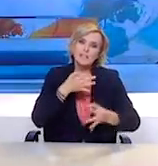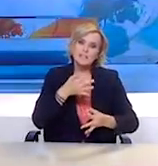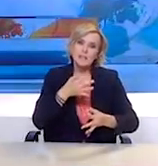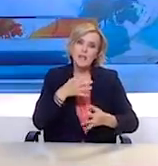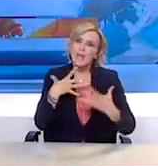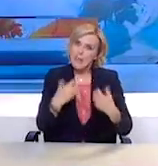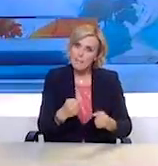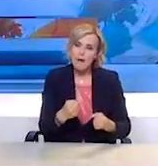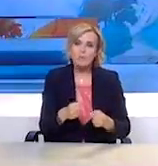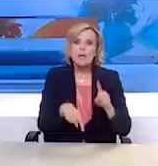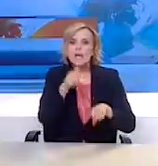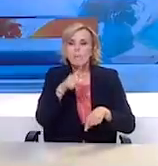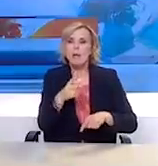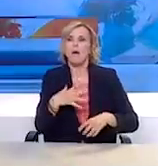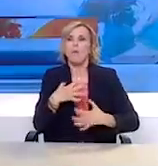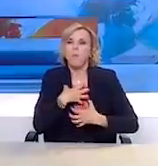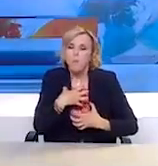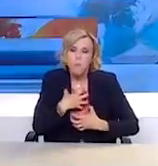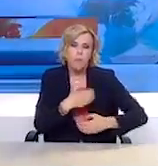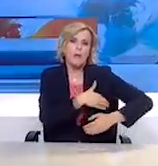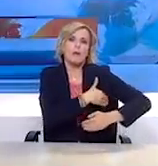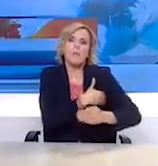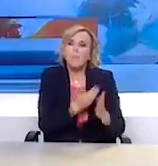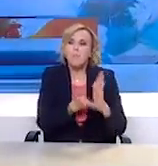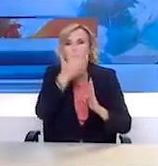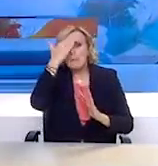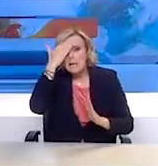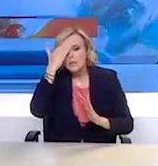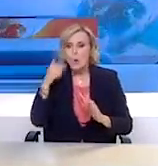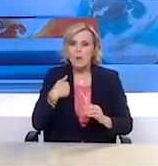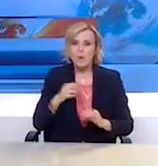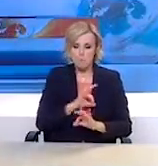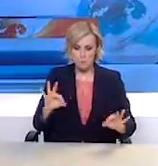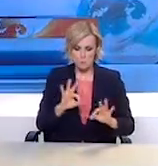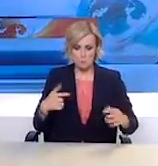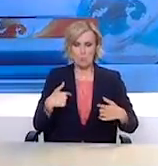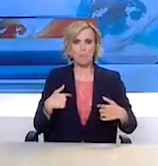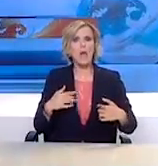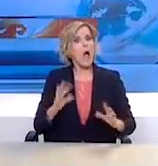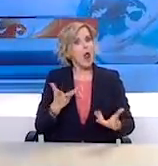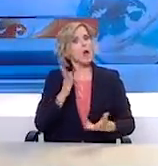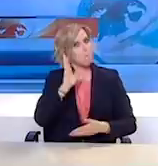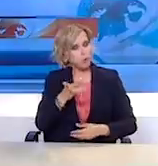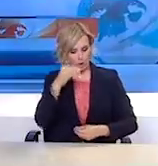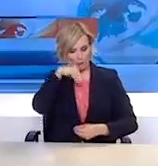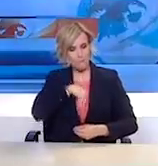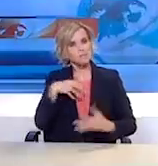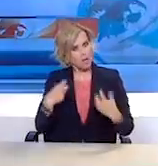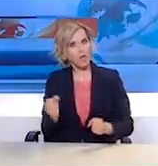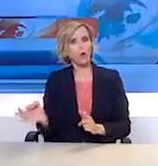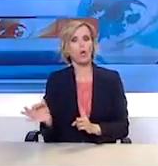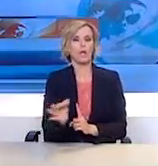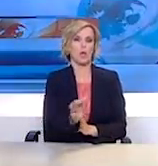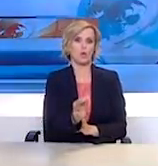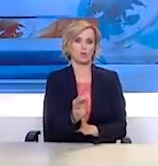κάποια έστω μικρά συμπτώματα τα οποία θα μπορούσαν να υποψιάσουν κάποιον, καθώς λένε ότι ακόμη και οι ασυμπτωματικοί μπορεί να έχουν μακροπρόθεσμες βλάβες στην υγεία